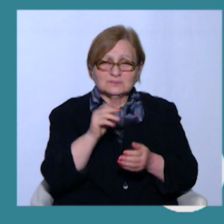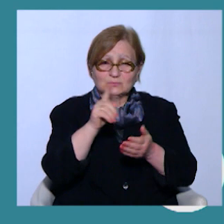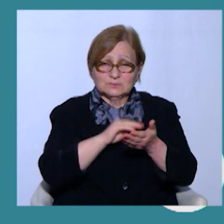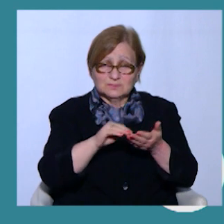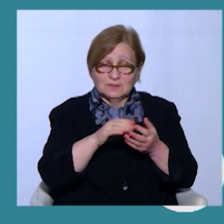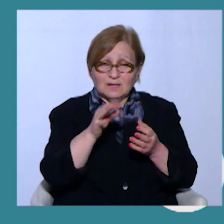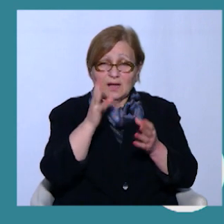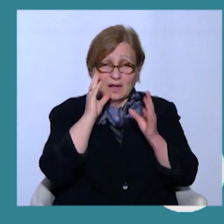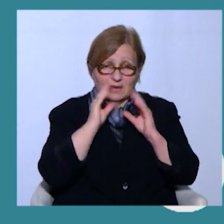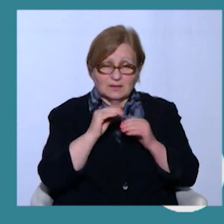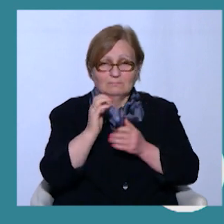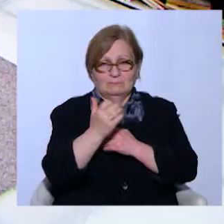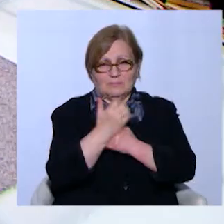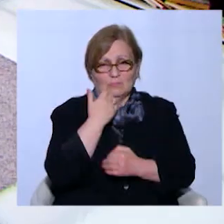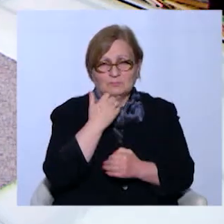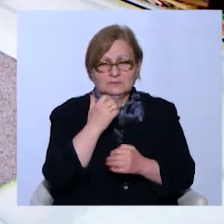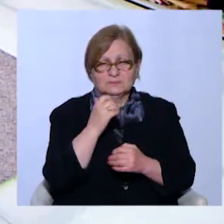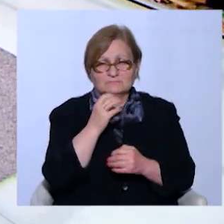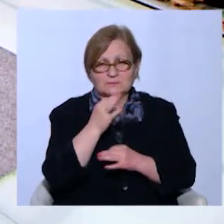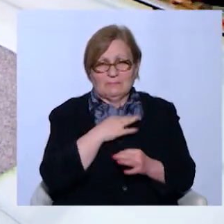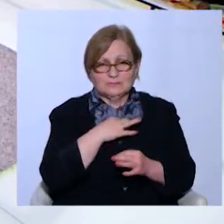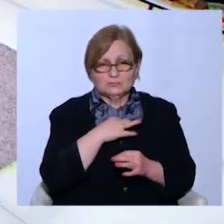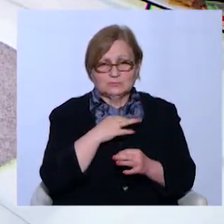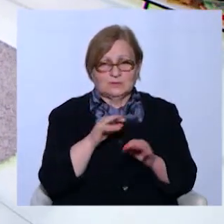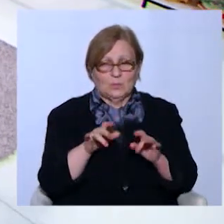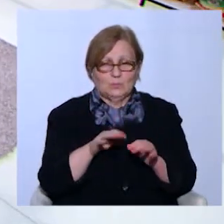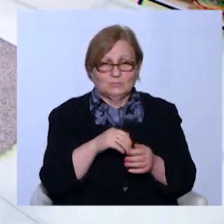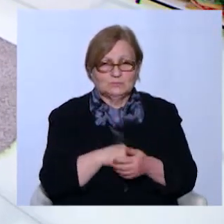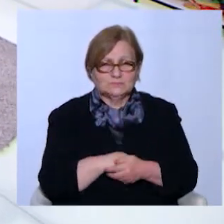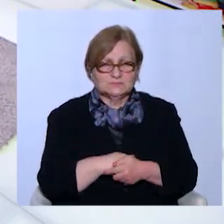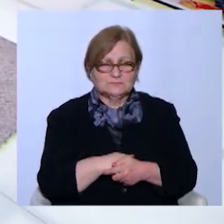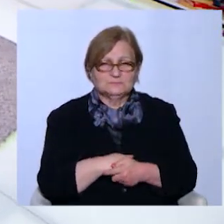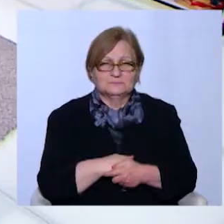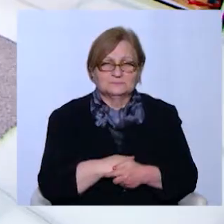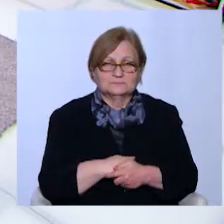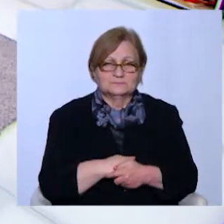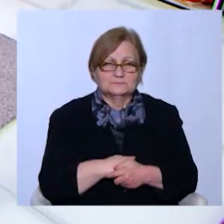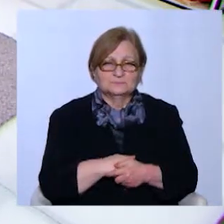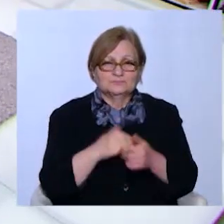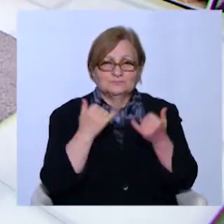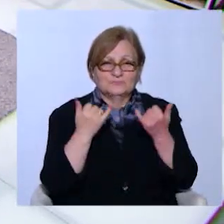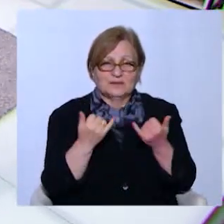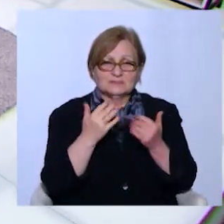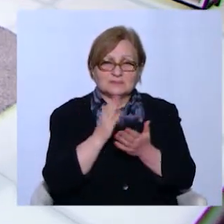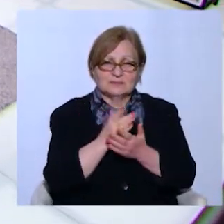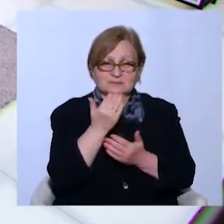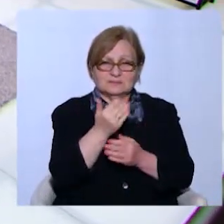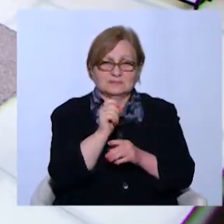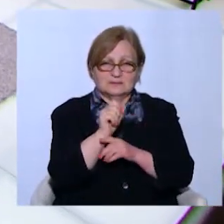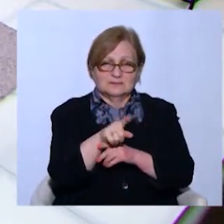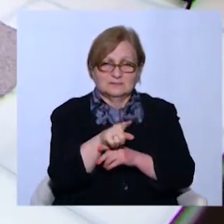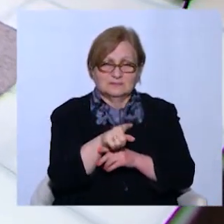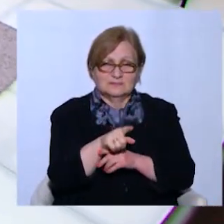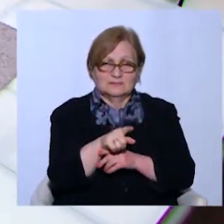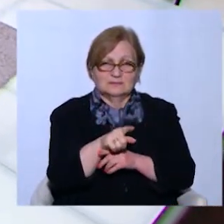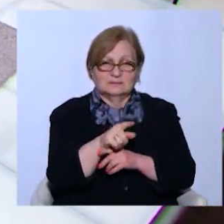პასუხებს დავდებ შემდეგ. მე თვითონ ამ ვიდეოს ქვემოთ. და ეს არის დღემდელი დღის დავალება. გაქვთ 6